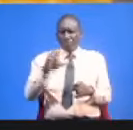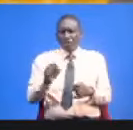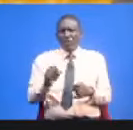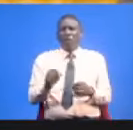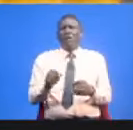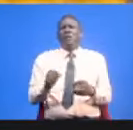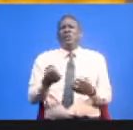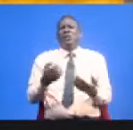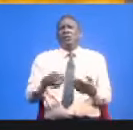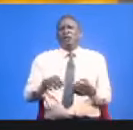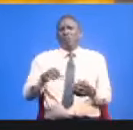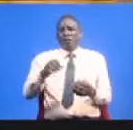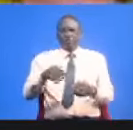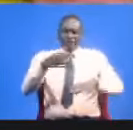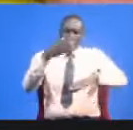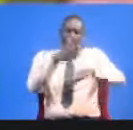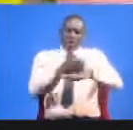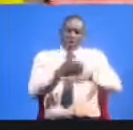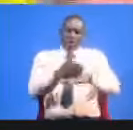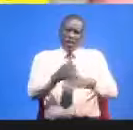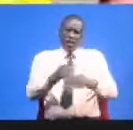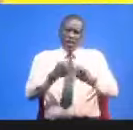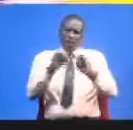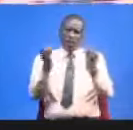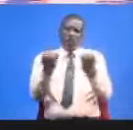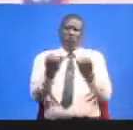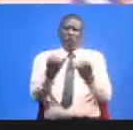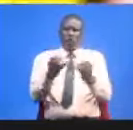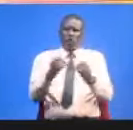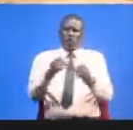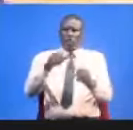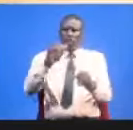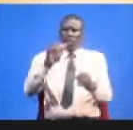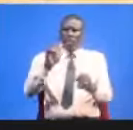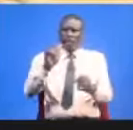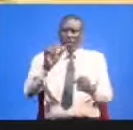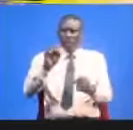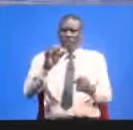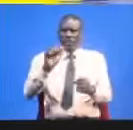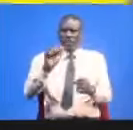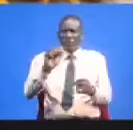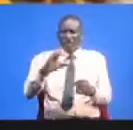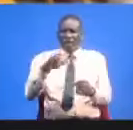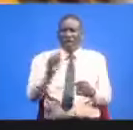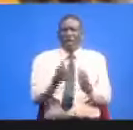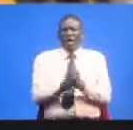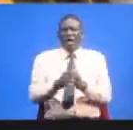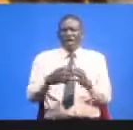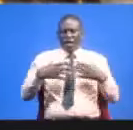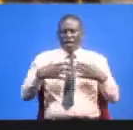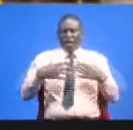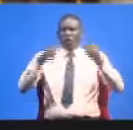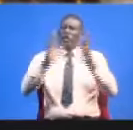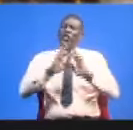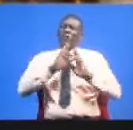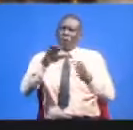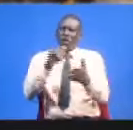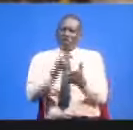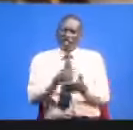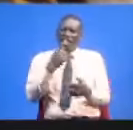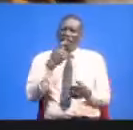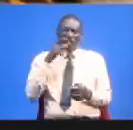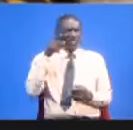ya kupambana na bidhaa gushi ACA, na maafisa wa afya ya umma wameripoti kuwa